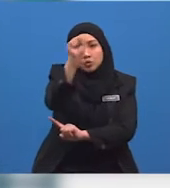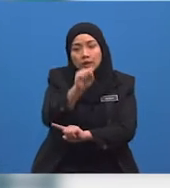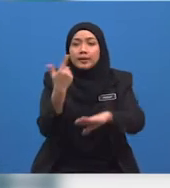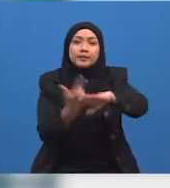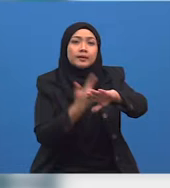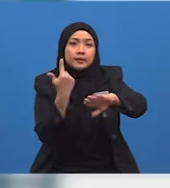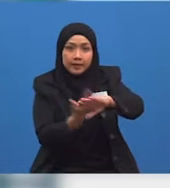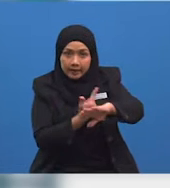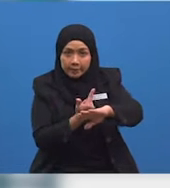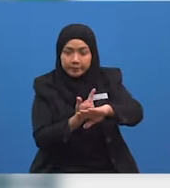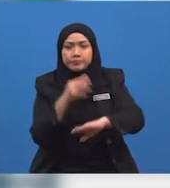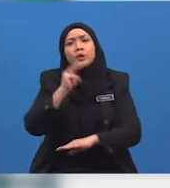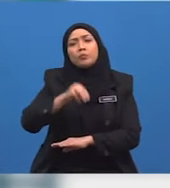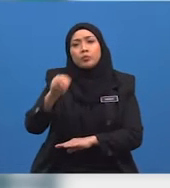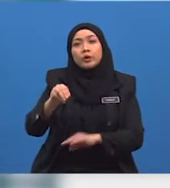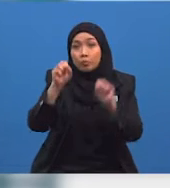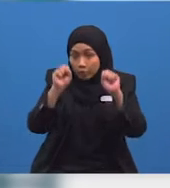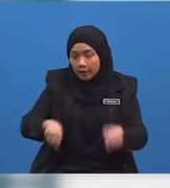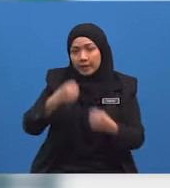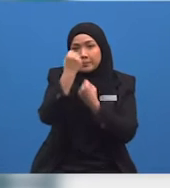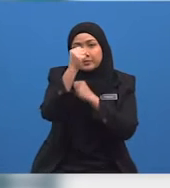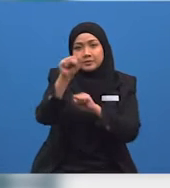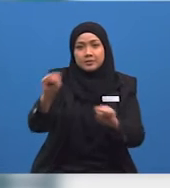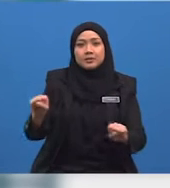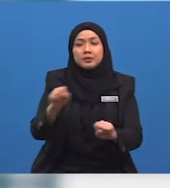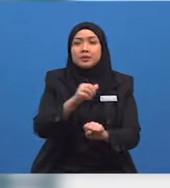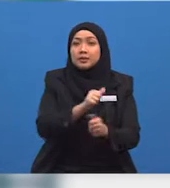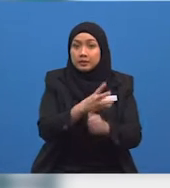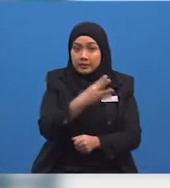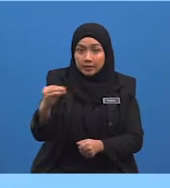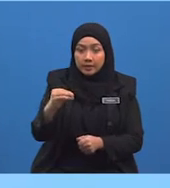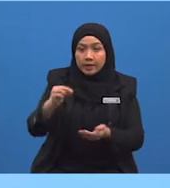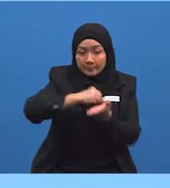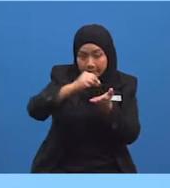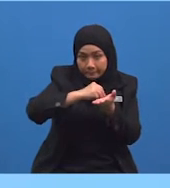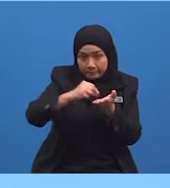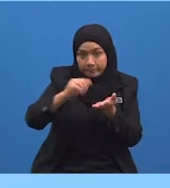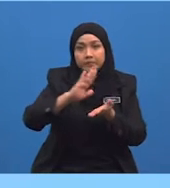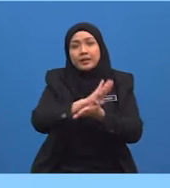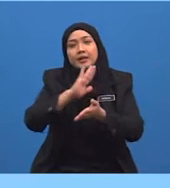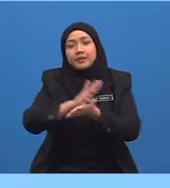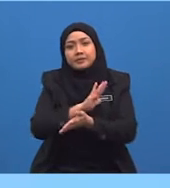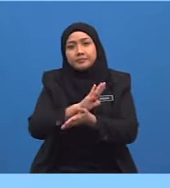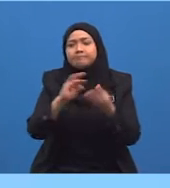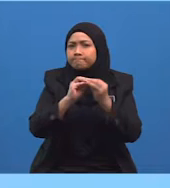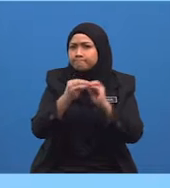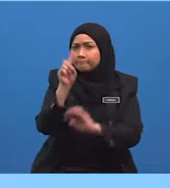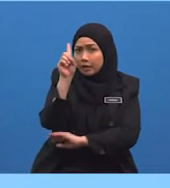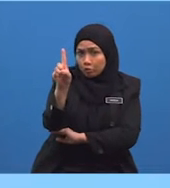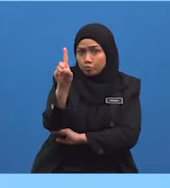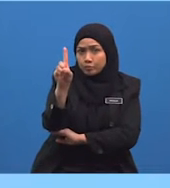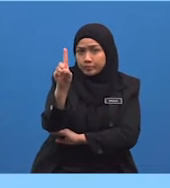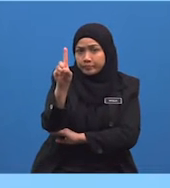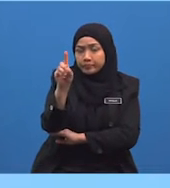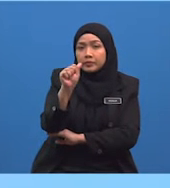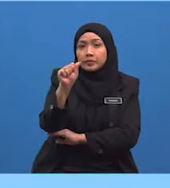latihan. Murid-murid boleh bersedia dengan pen dan kertas. Soalan pertama, jika